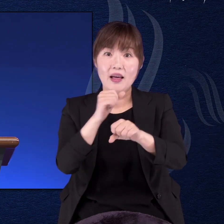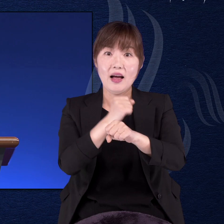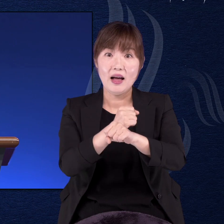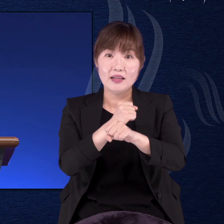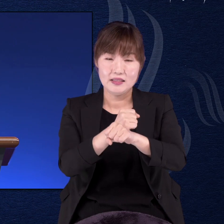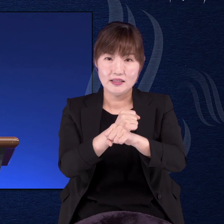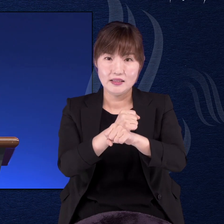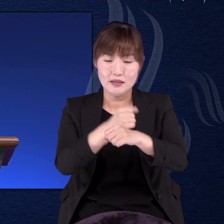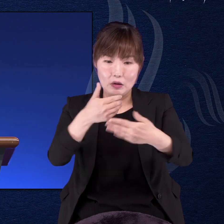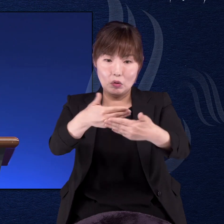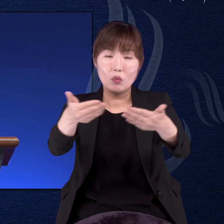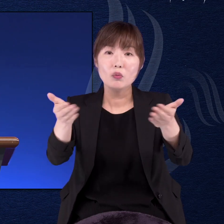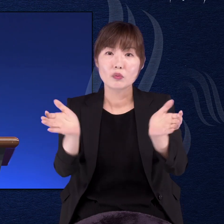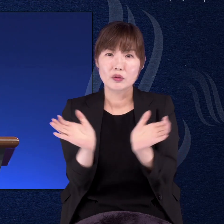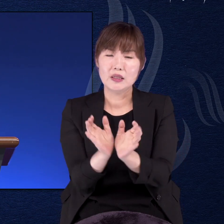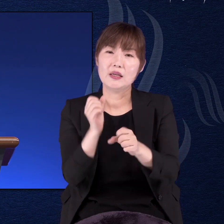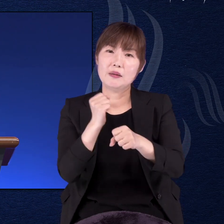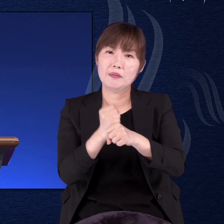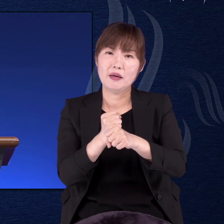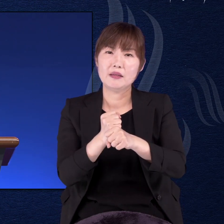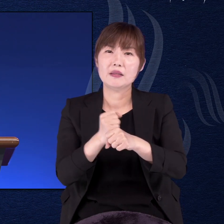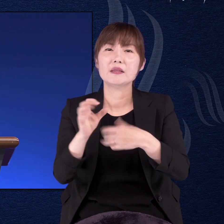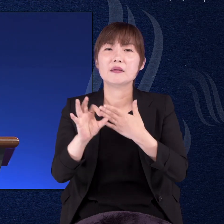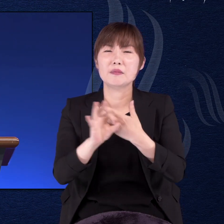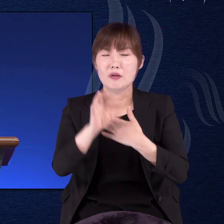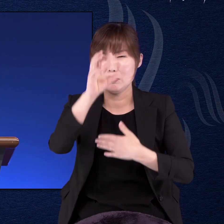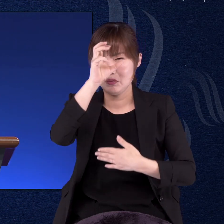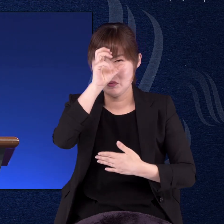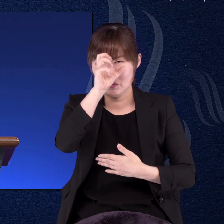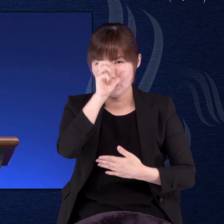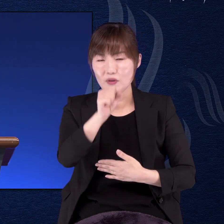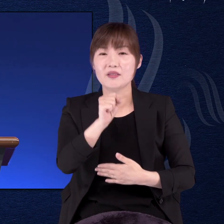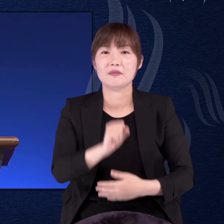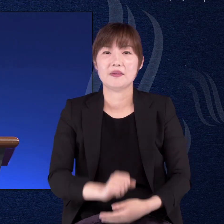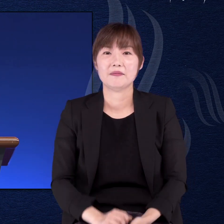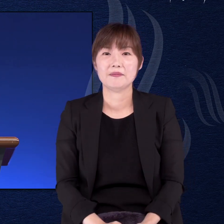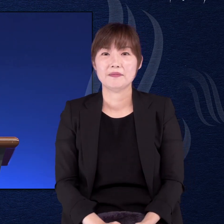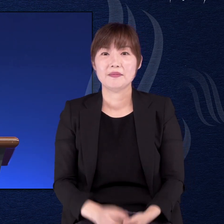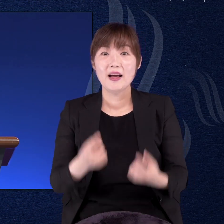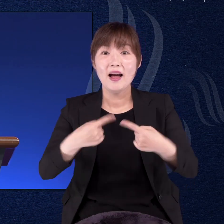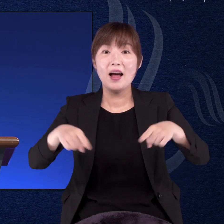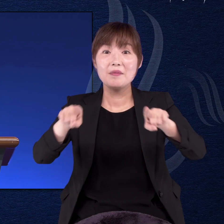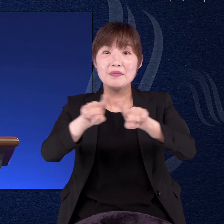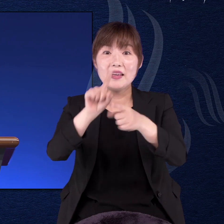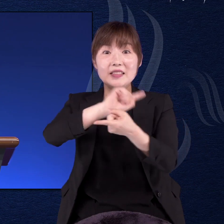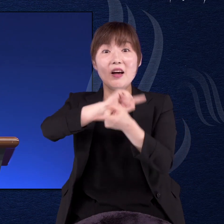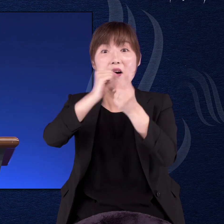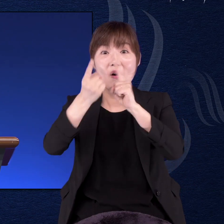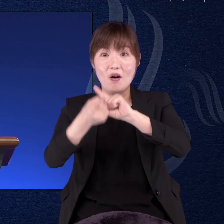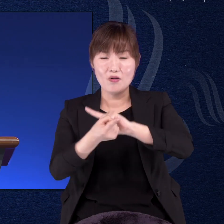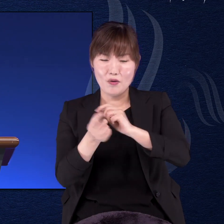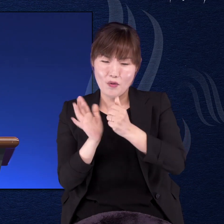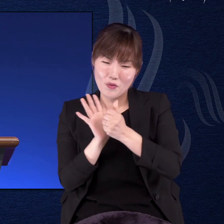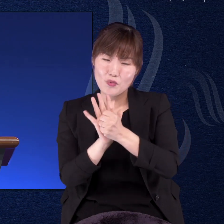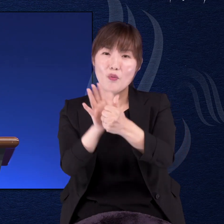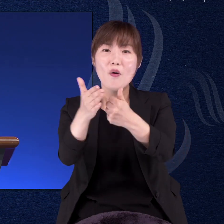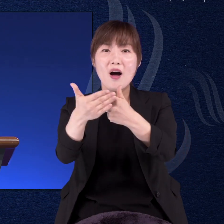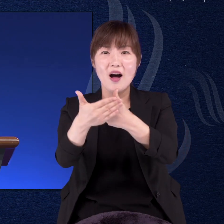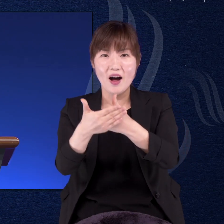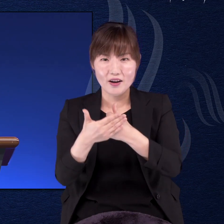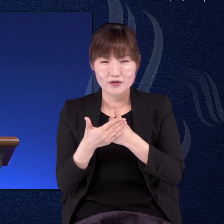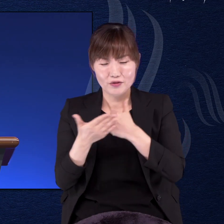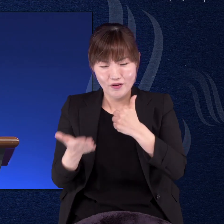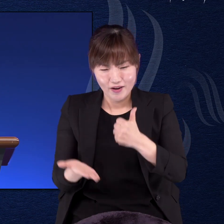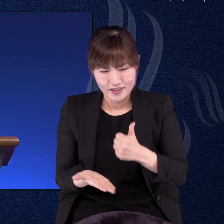있게 되면 참 좋겠습니다. 우리 함께 서로 도와주고 위로해주고